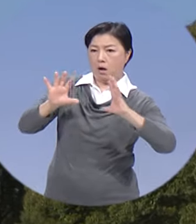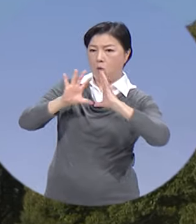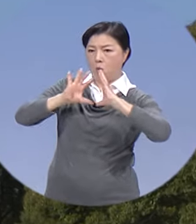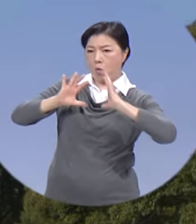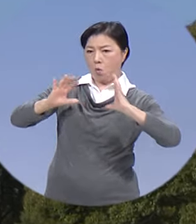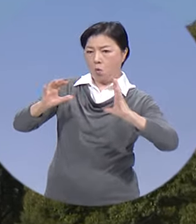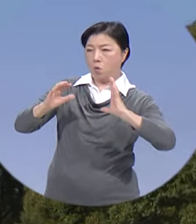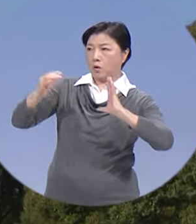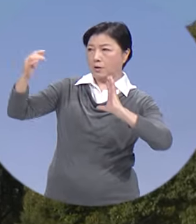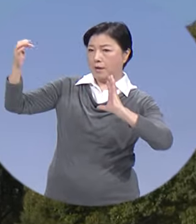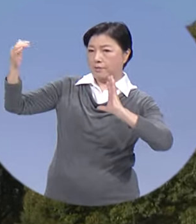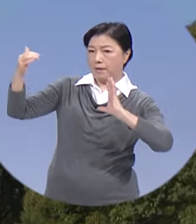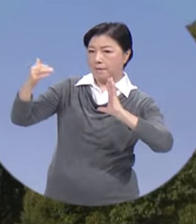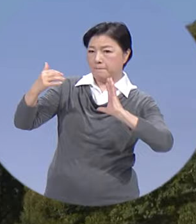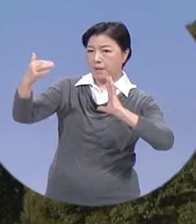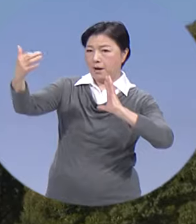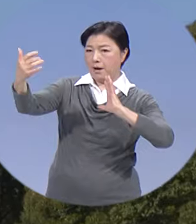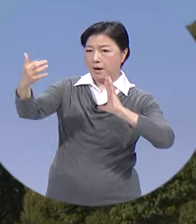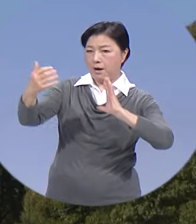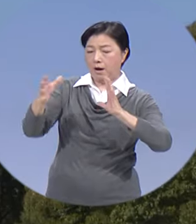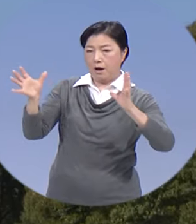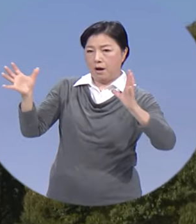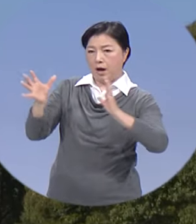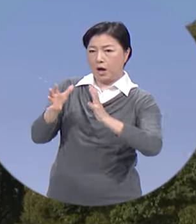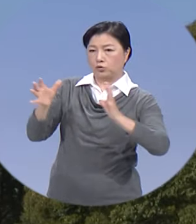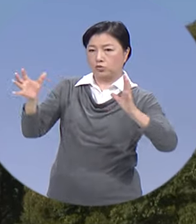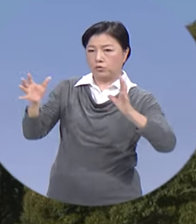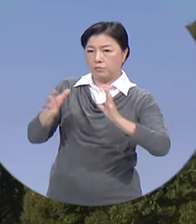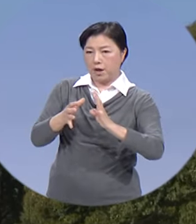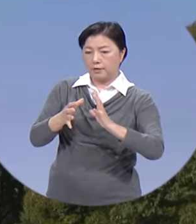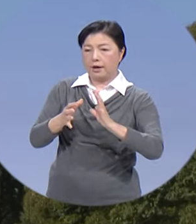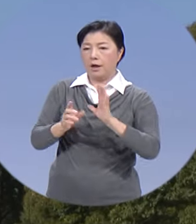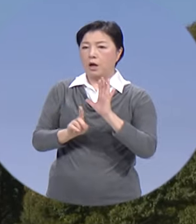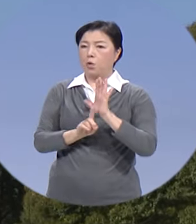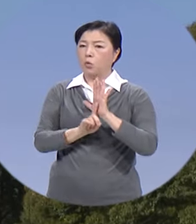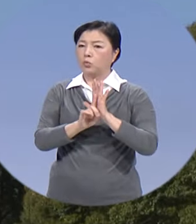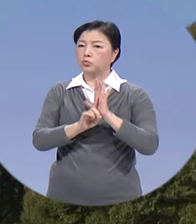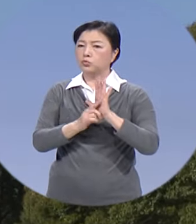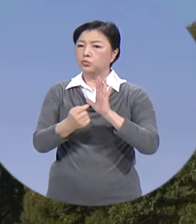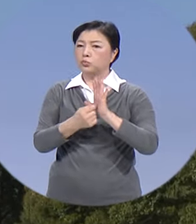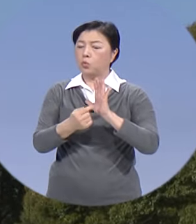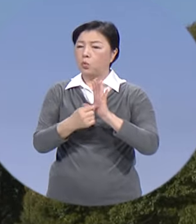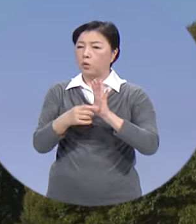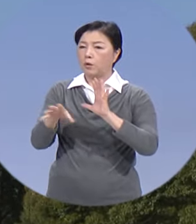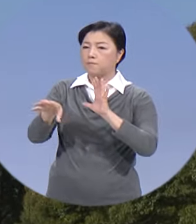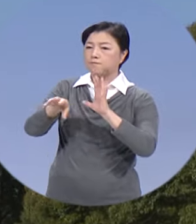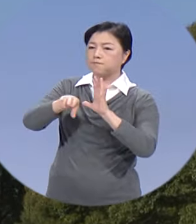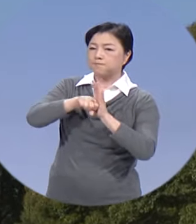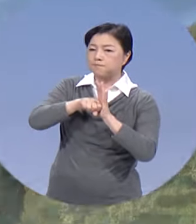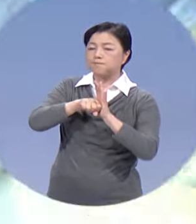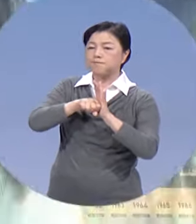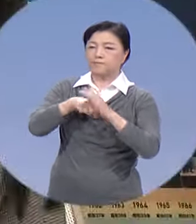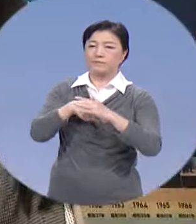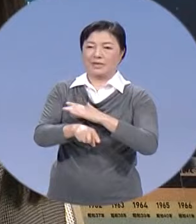お椀でたくさん集めて大きくします。そして中央部分で受け取っているからなんです。